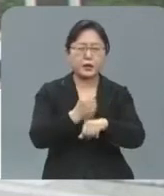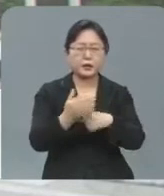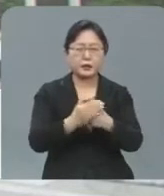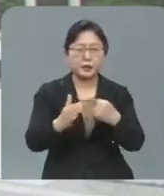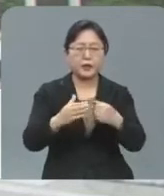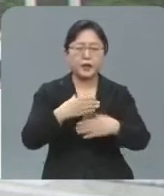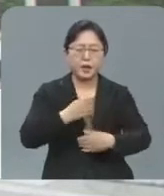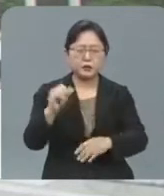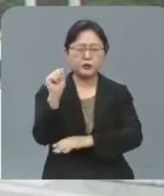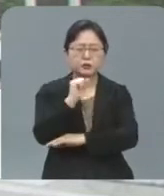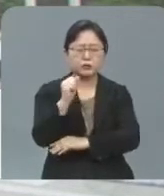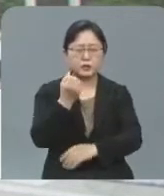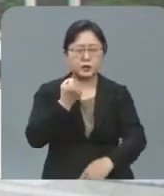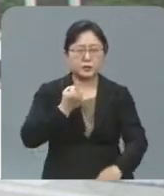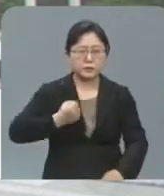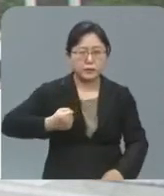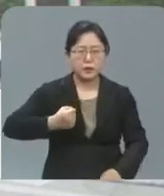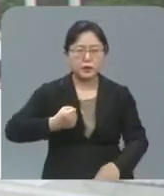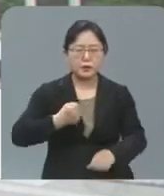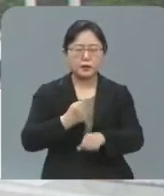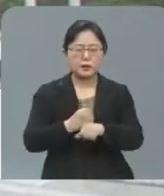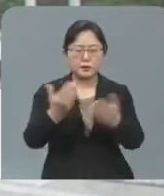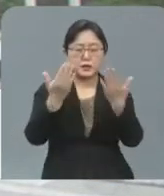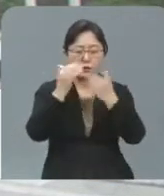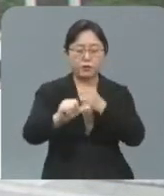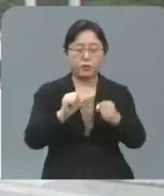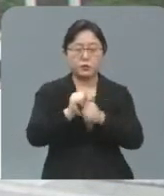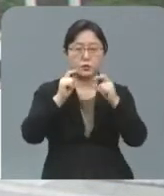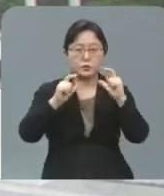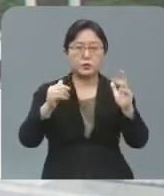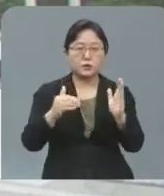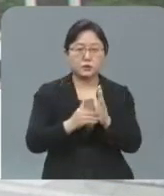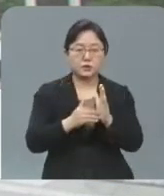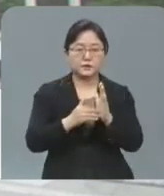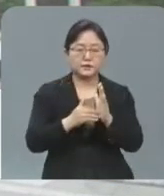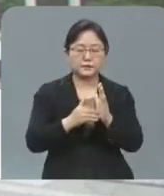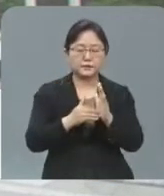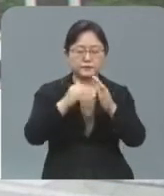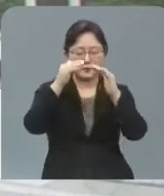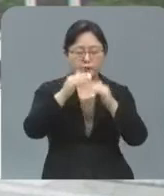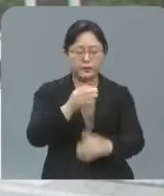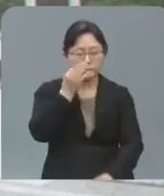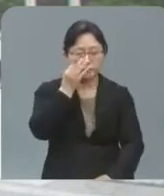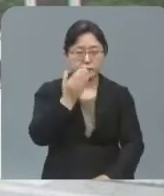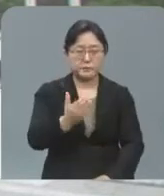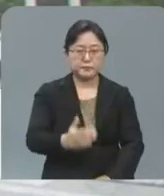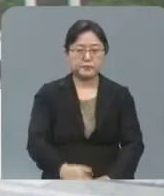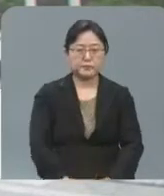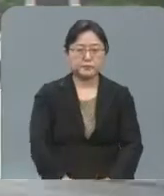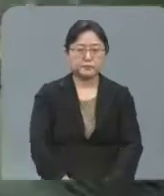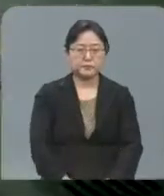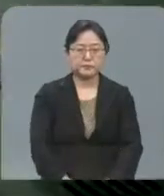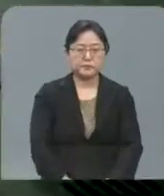안전운전 의무 에 소홀했다 며 지게 5년을 선고했습니다 포도의 손 준수 기 됩니다